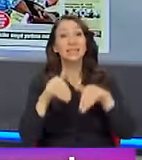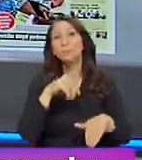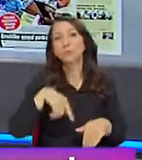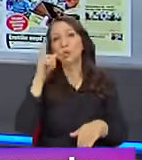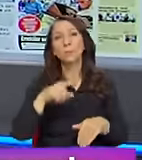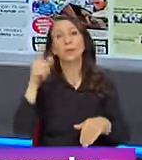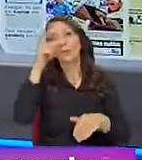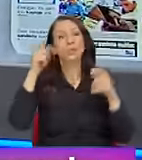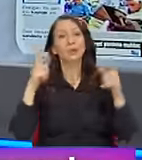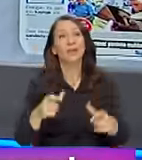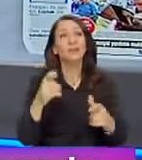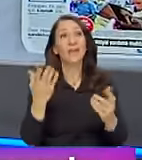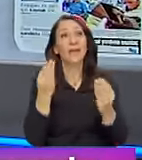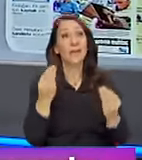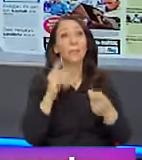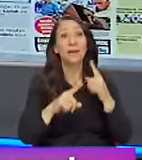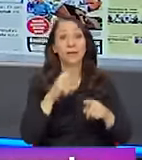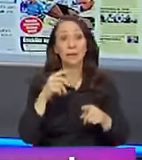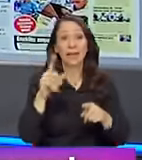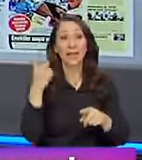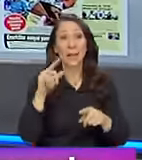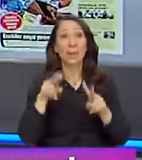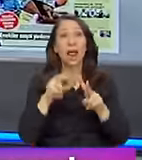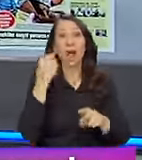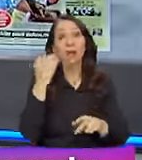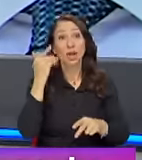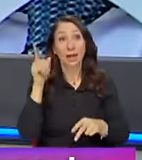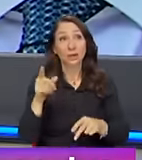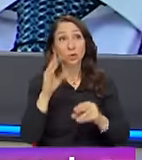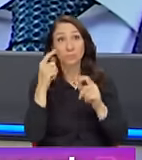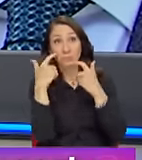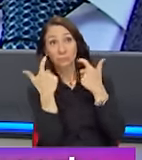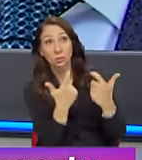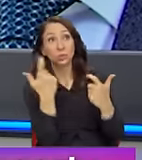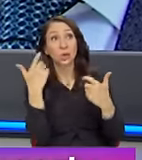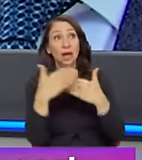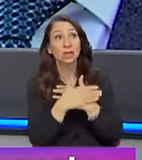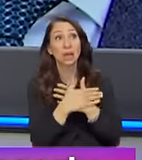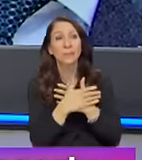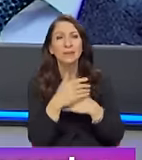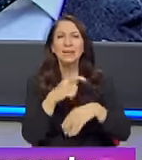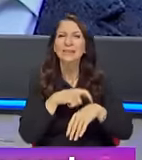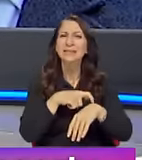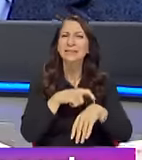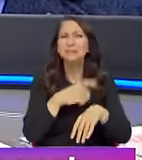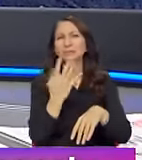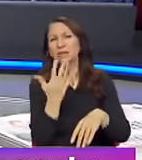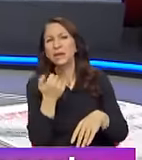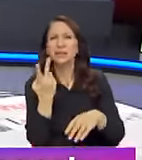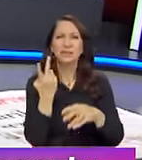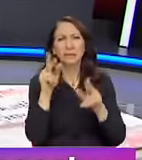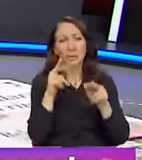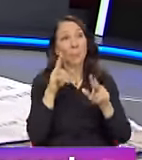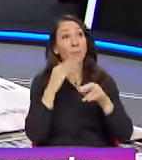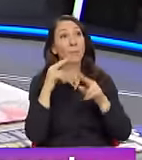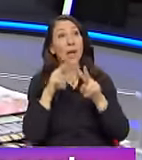gündemi memleketin ve İyi Parti lideri Meral Akşener. Tüm dikkatler dün akşam üstü akşam saatlerinde Meral